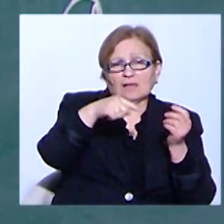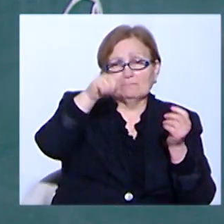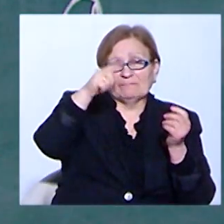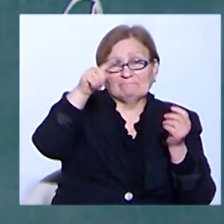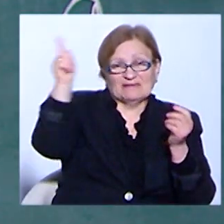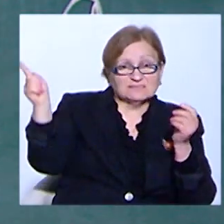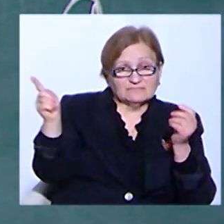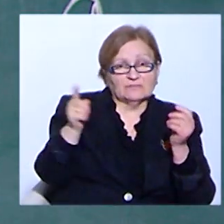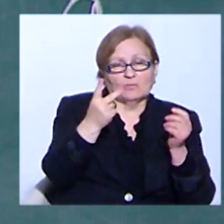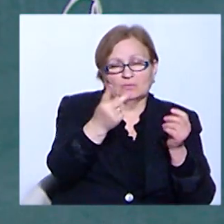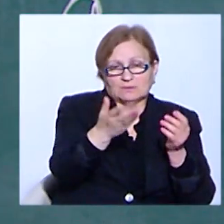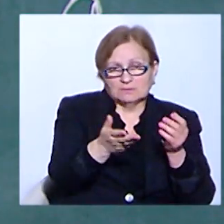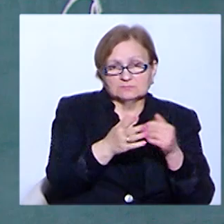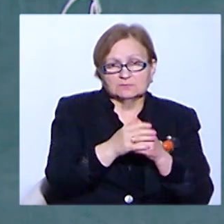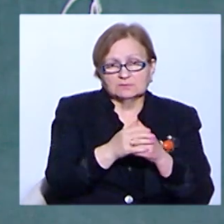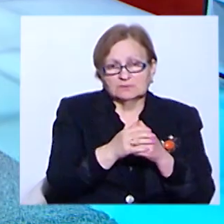არის